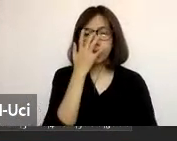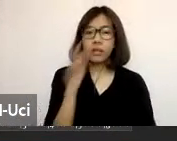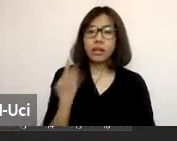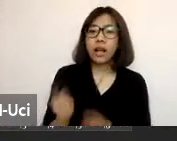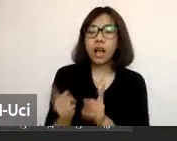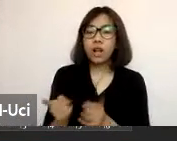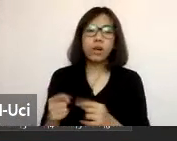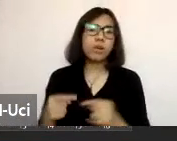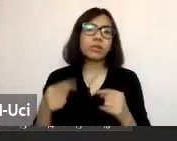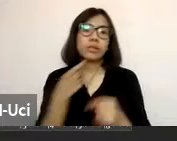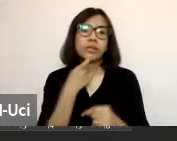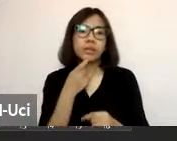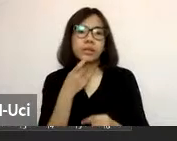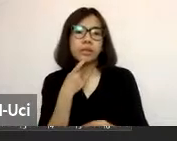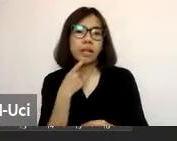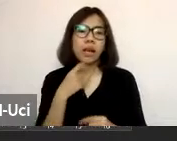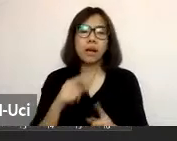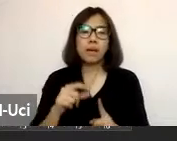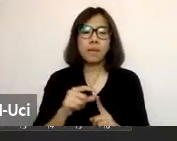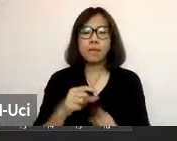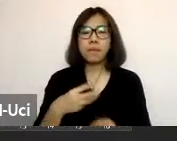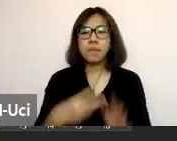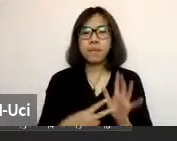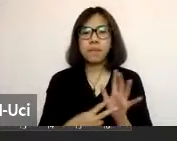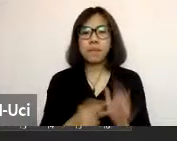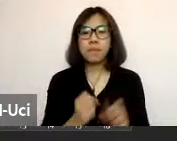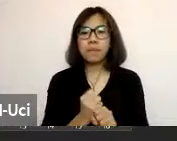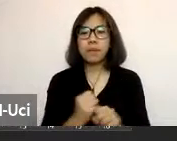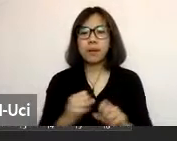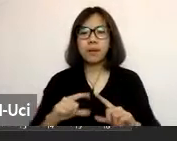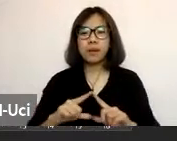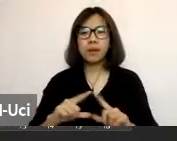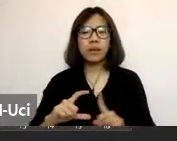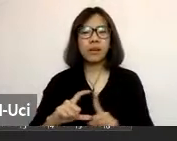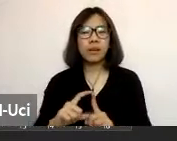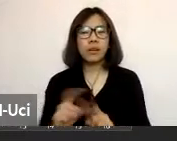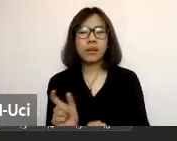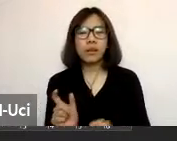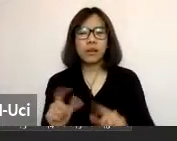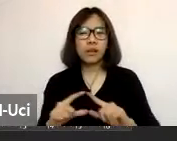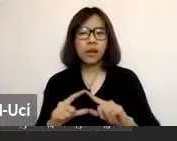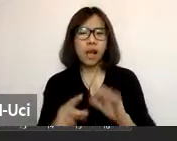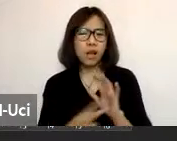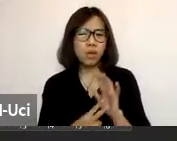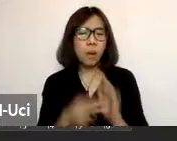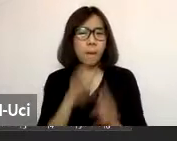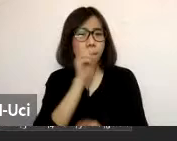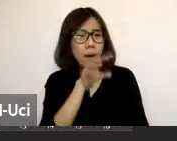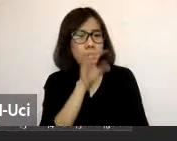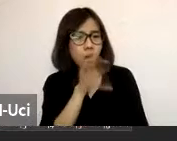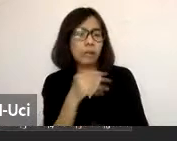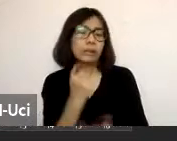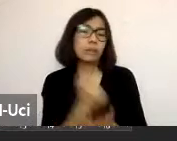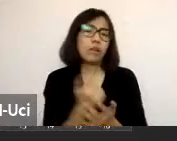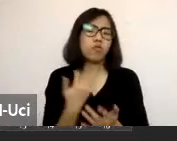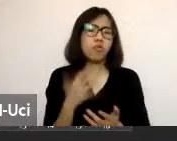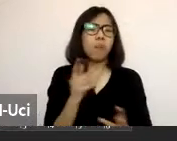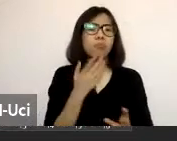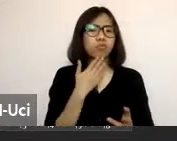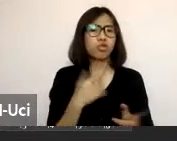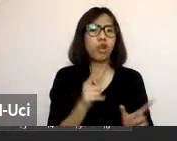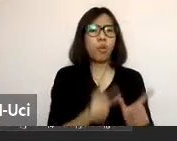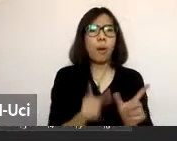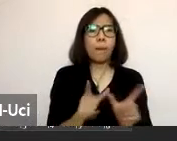terkait dengan pengaduan layanan dua-duanya ada di Kementerian Perdagangan kita sendiri tidak punya portal-portal